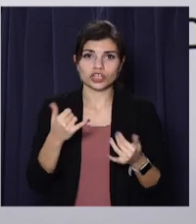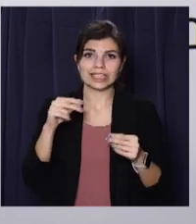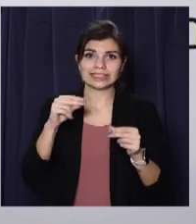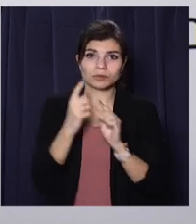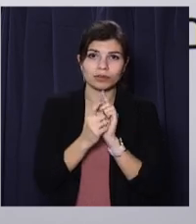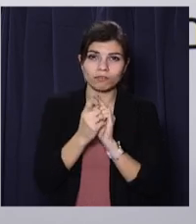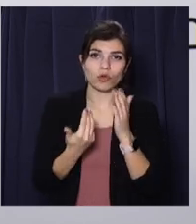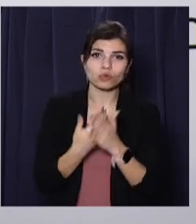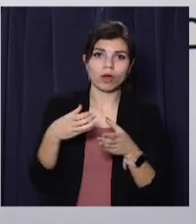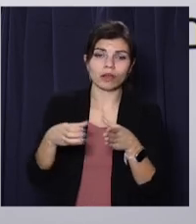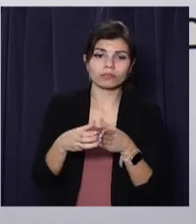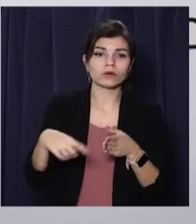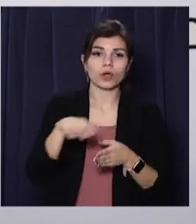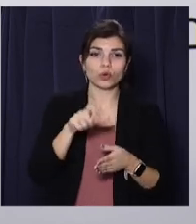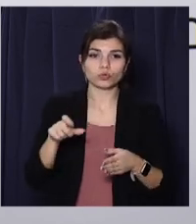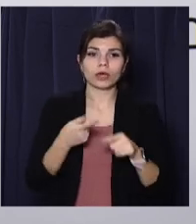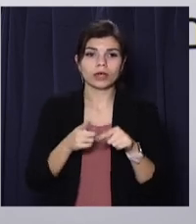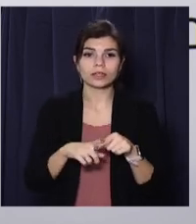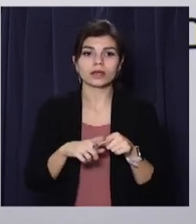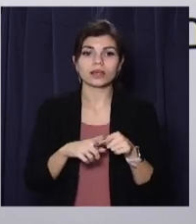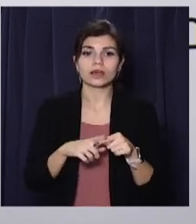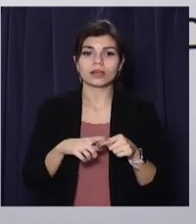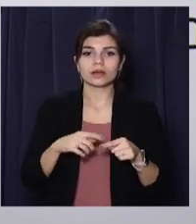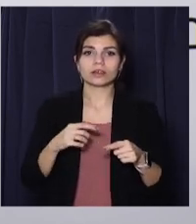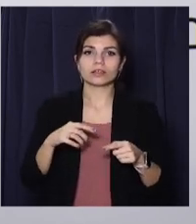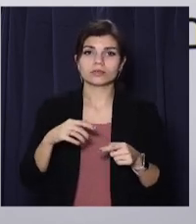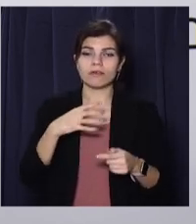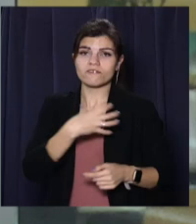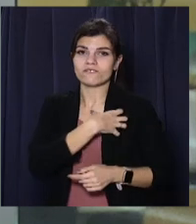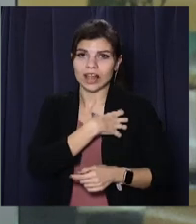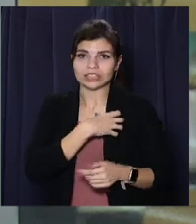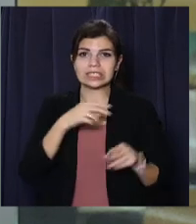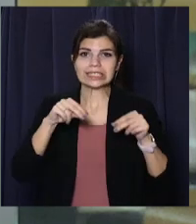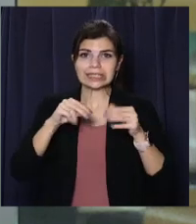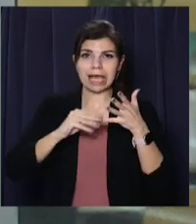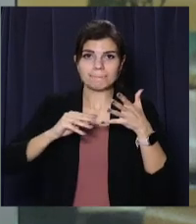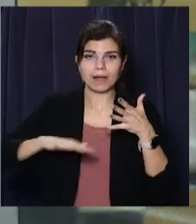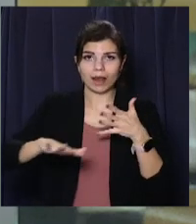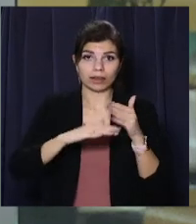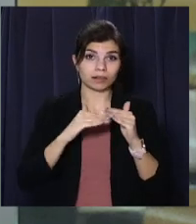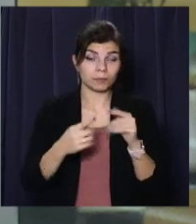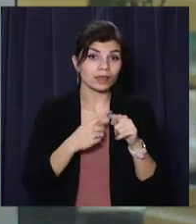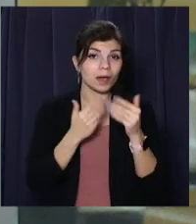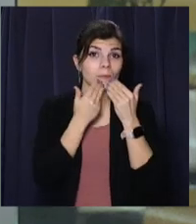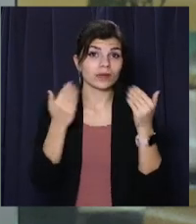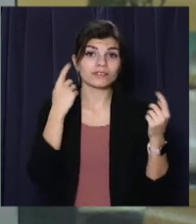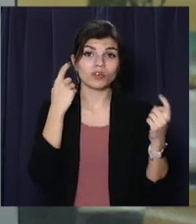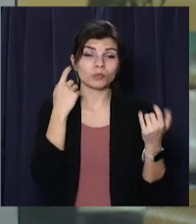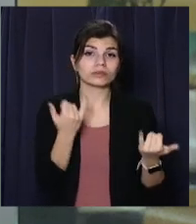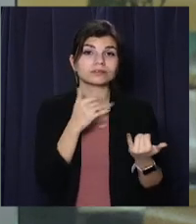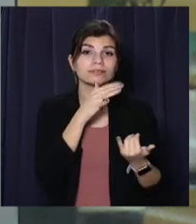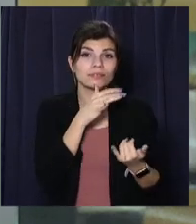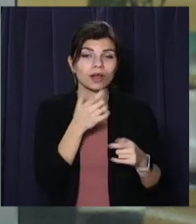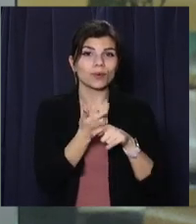реформою з'явилась нова категорія осіб – це власники земельних ділянок. Це остання інформація на цю